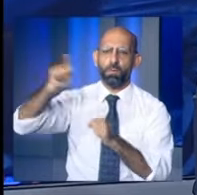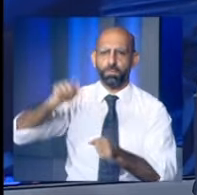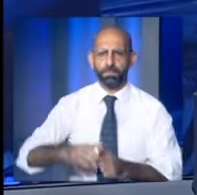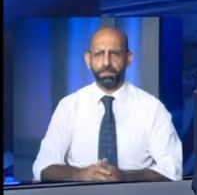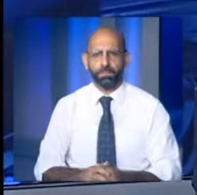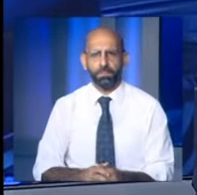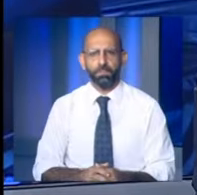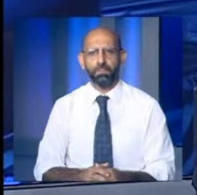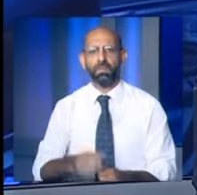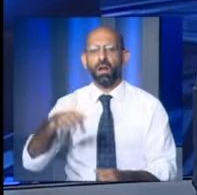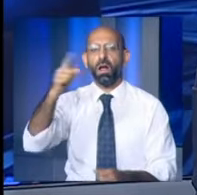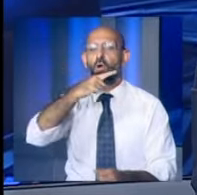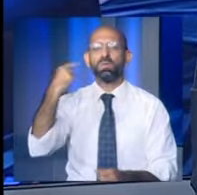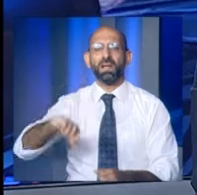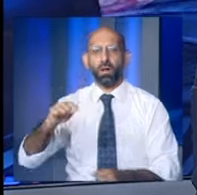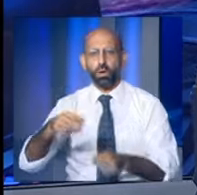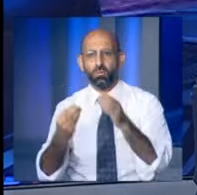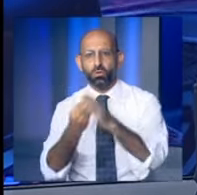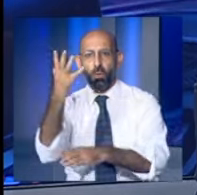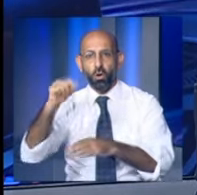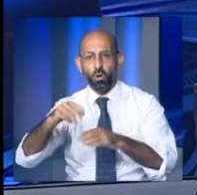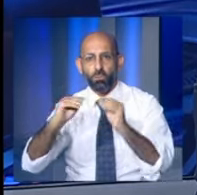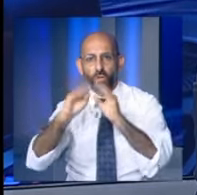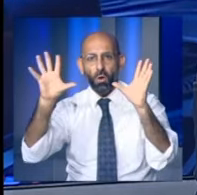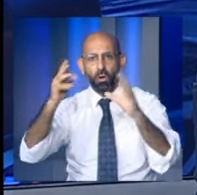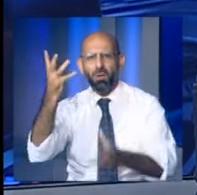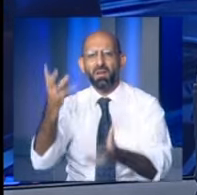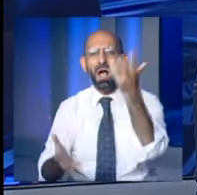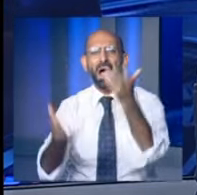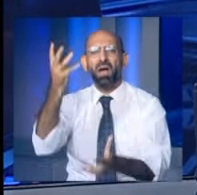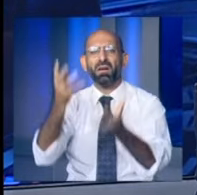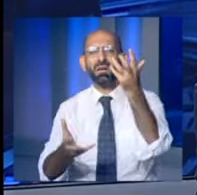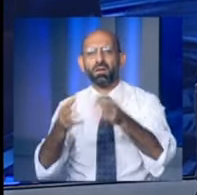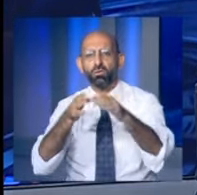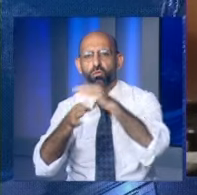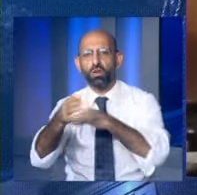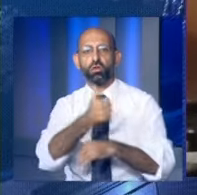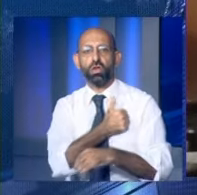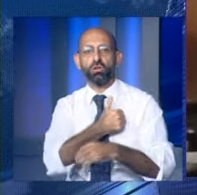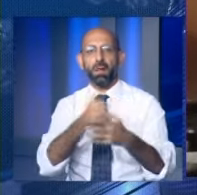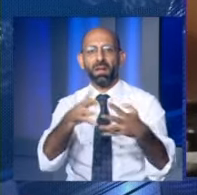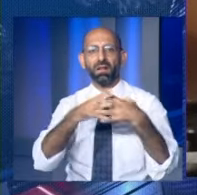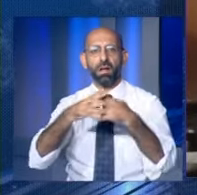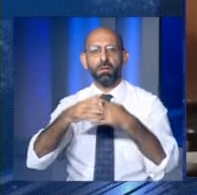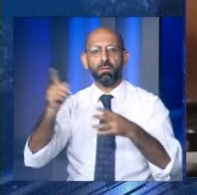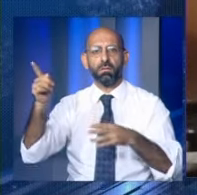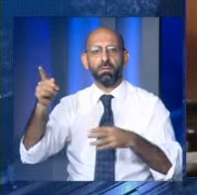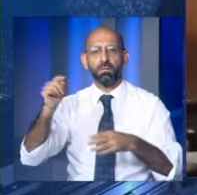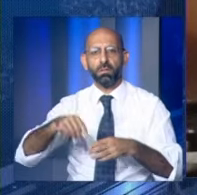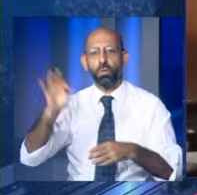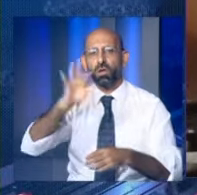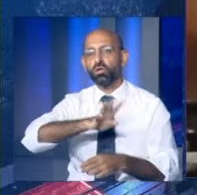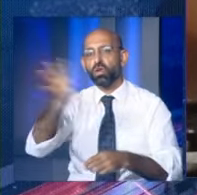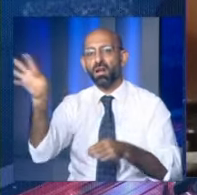الأحمر. أكدت وكالة سبوتنيك الروسية فجر اليوم اشتعال النيران داخل قاعدة الجيش الأمريكي في قرية